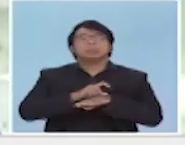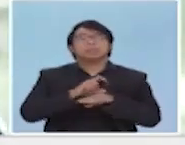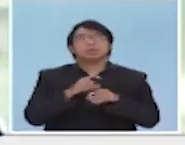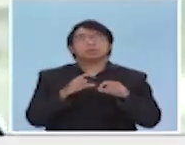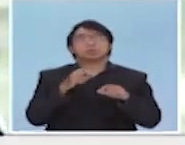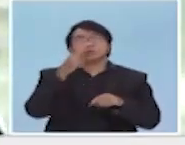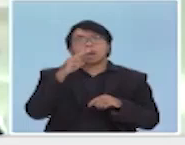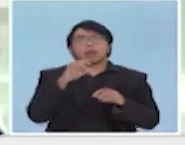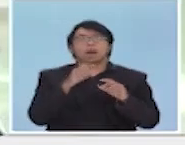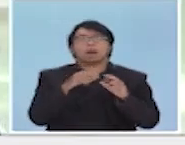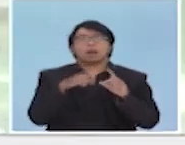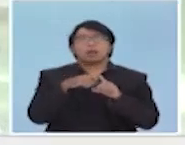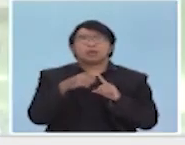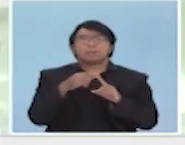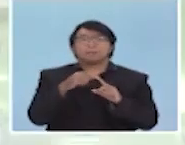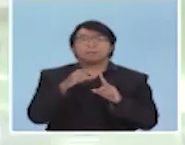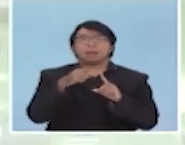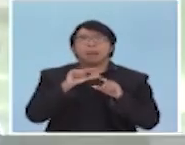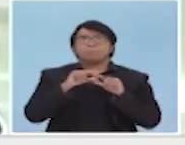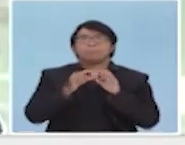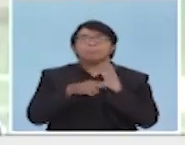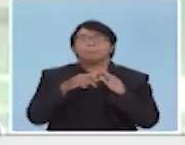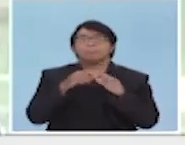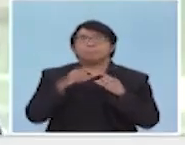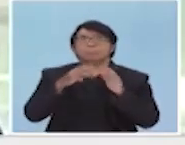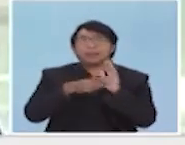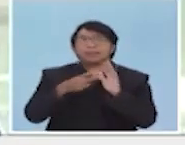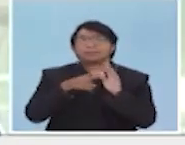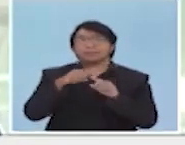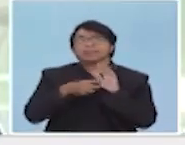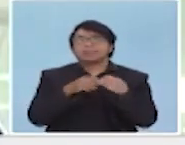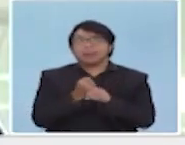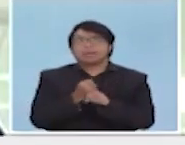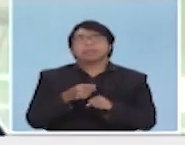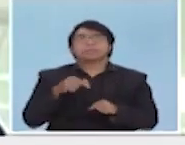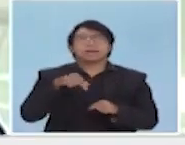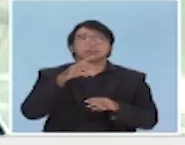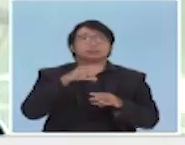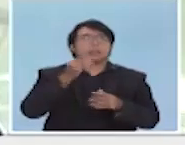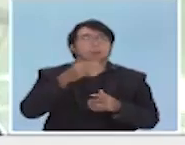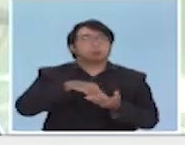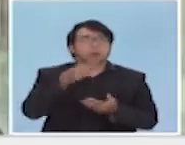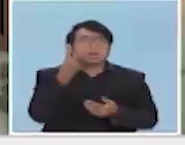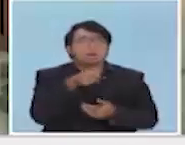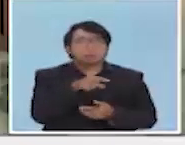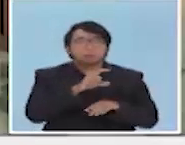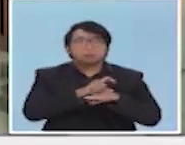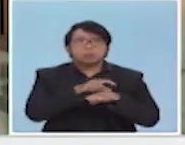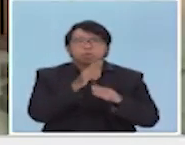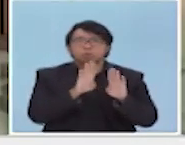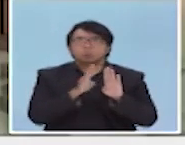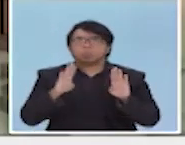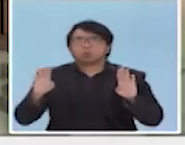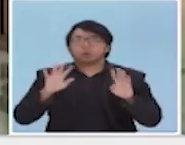ibadah sholat Jumat di Masjid Agung Sunda Kelapa Menteng, Jakarta Pusat. Dan hari ini merupakan sholat Jumat kedua setelah sebelumnya sholat Jumat pertama sudah